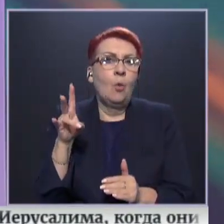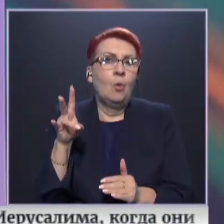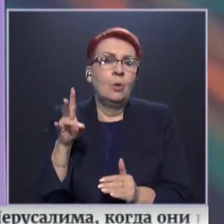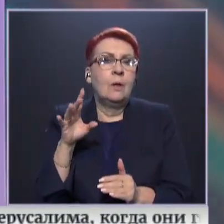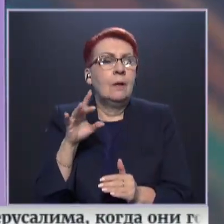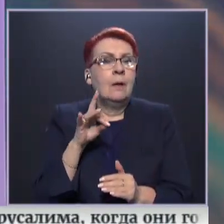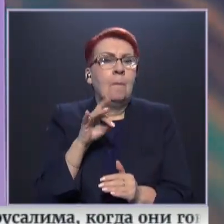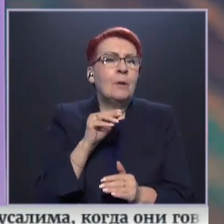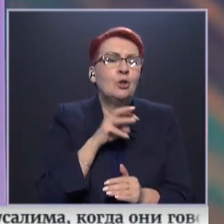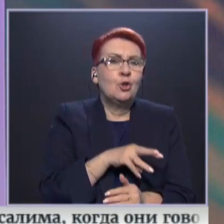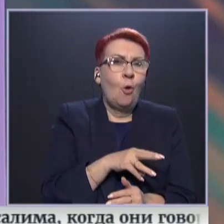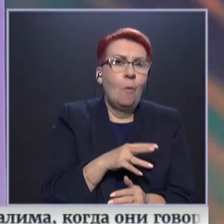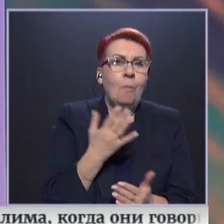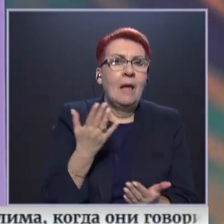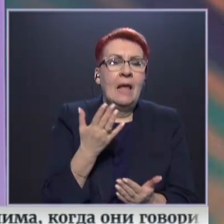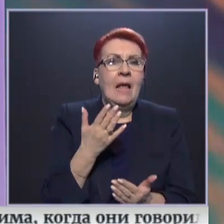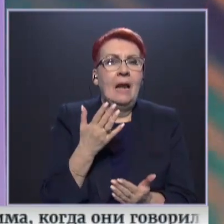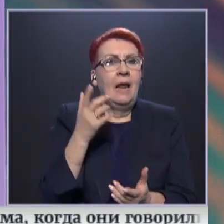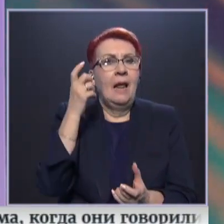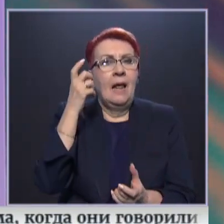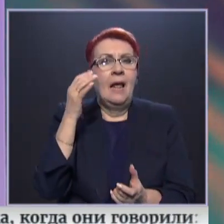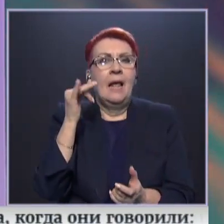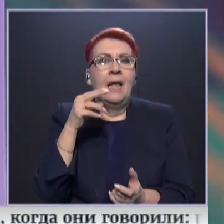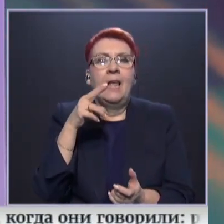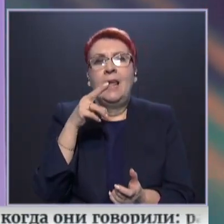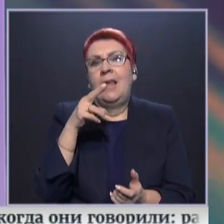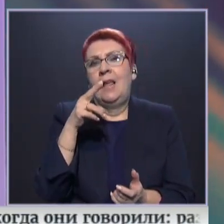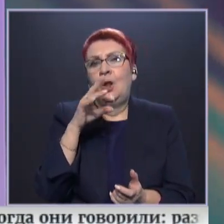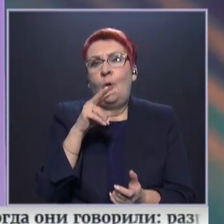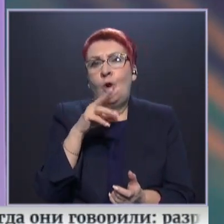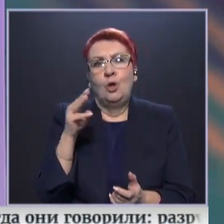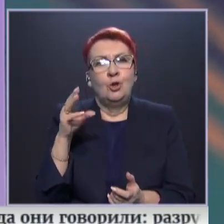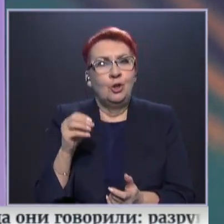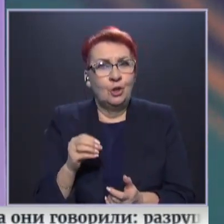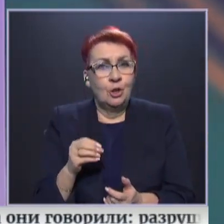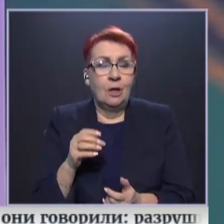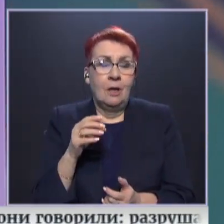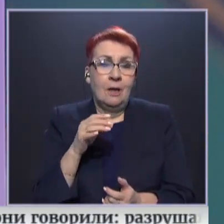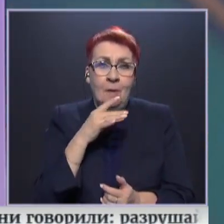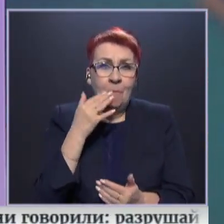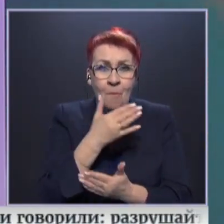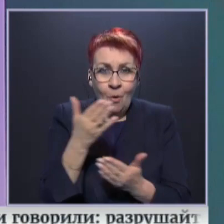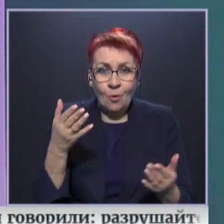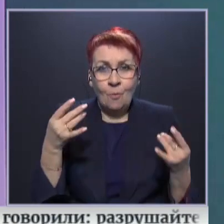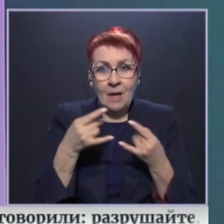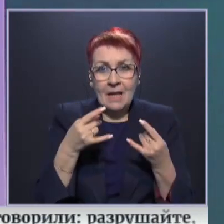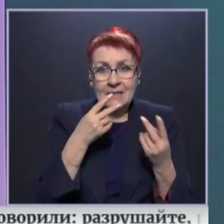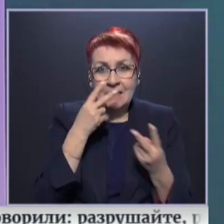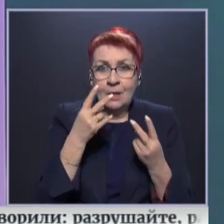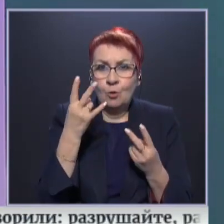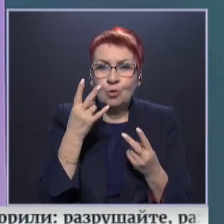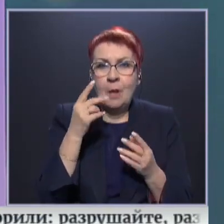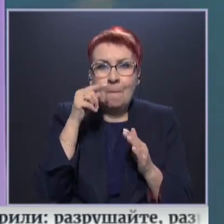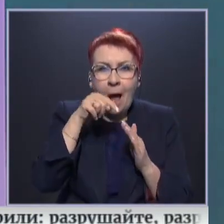при чем здесь всякие идолища поганые? Думаю, что многим нашим телезрителям нужно поглубже